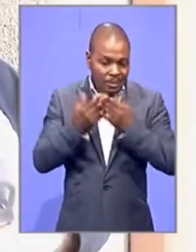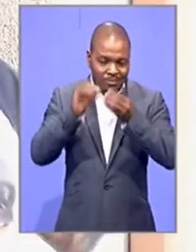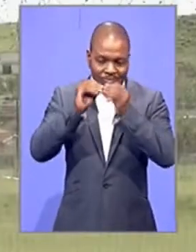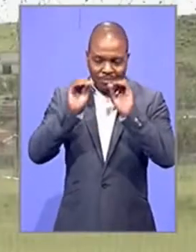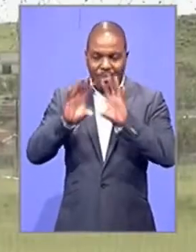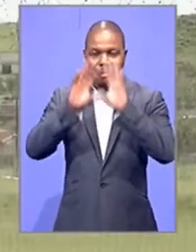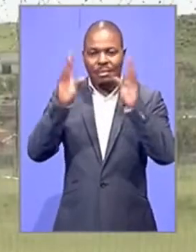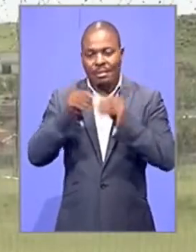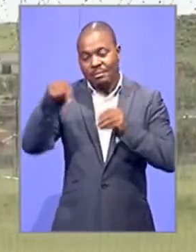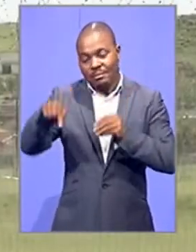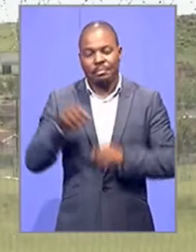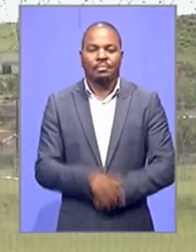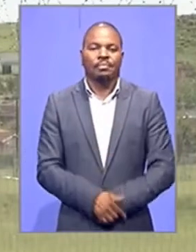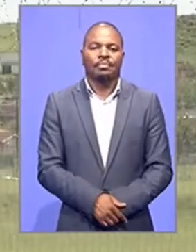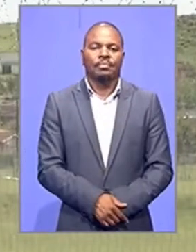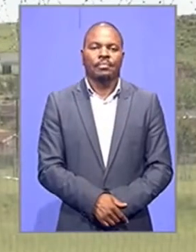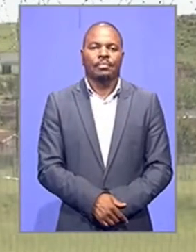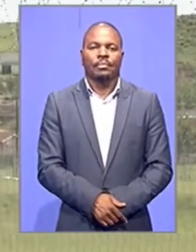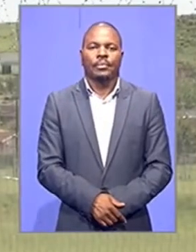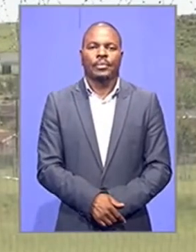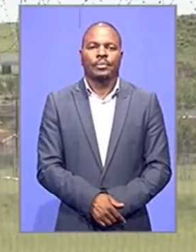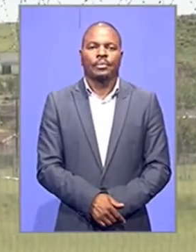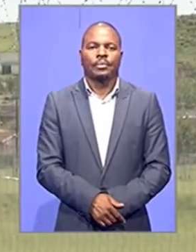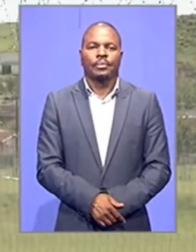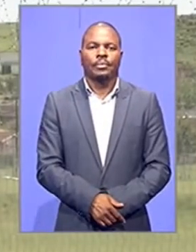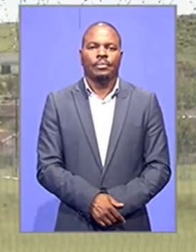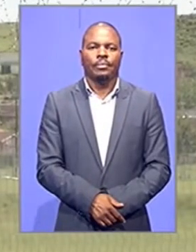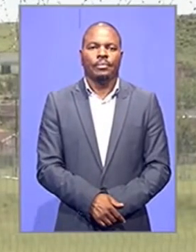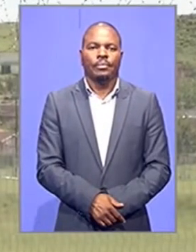wa Makgolokweng le one o amegile. Baagi ba tla tshwana ke go tswelela go tshela ka bothata ba tlhokego ya